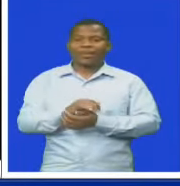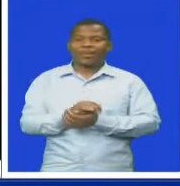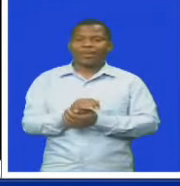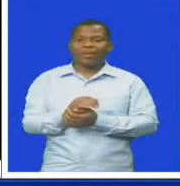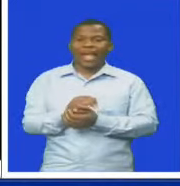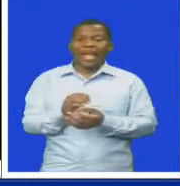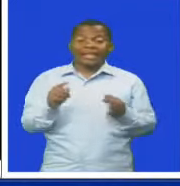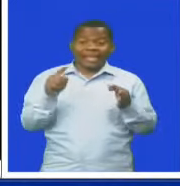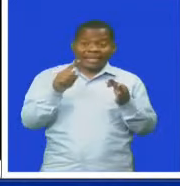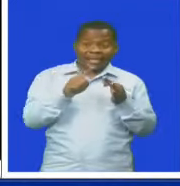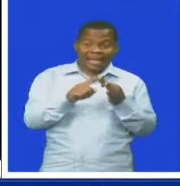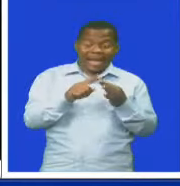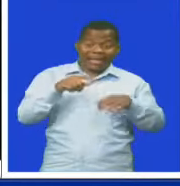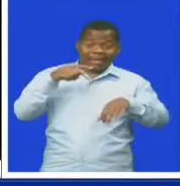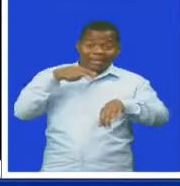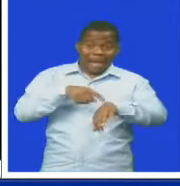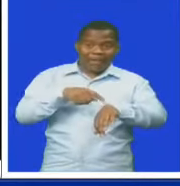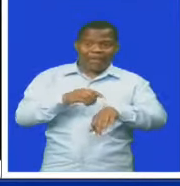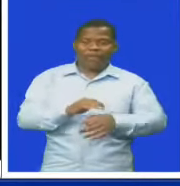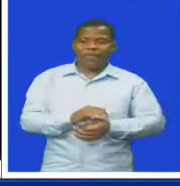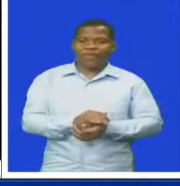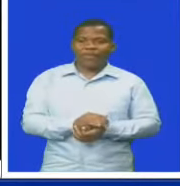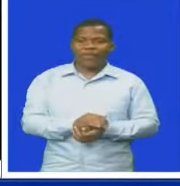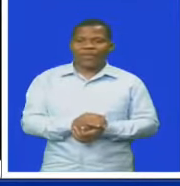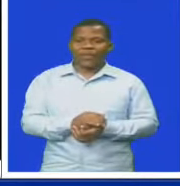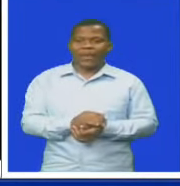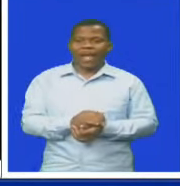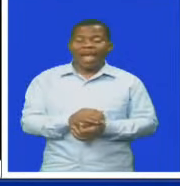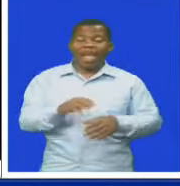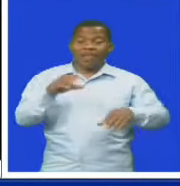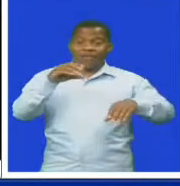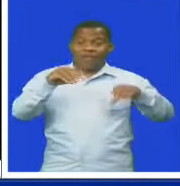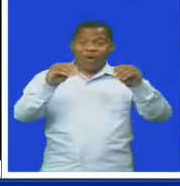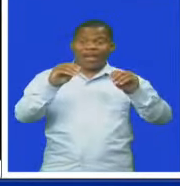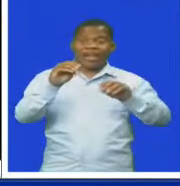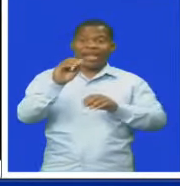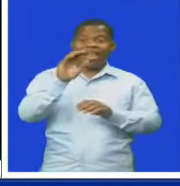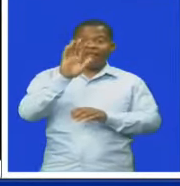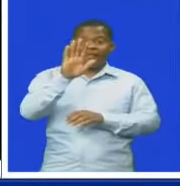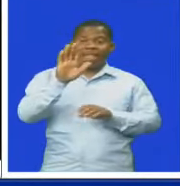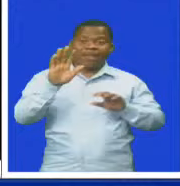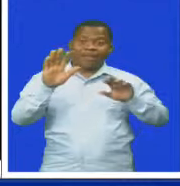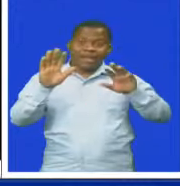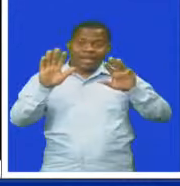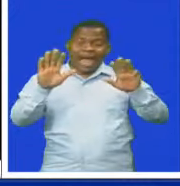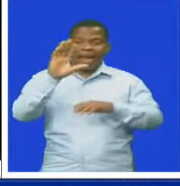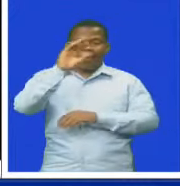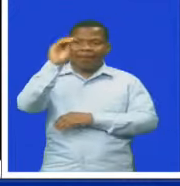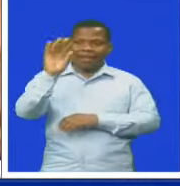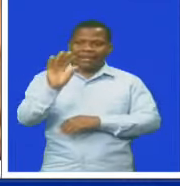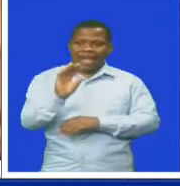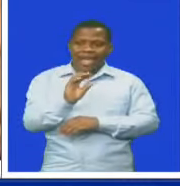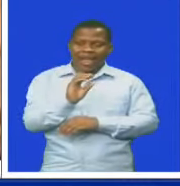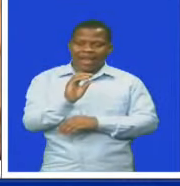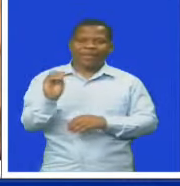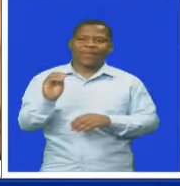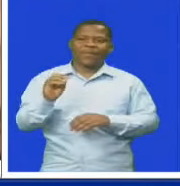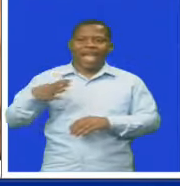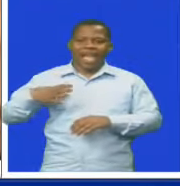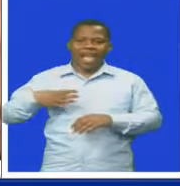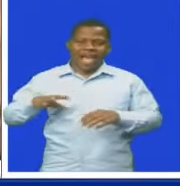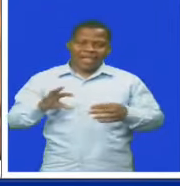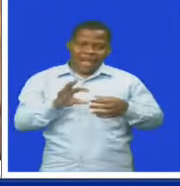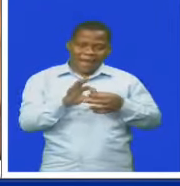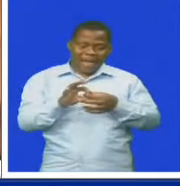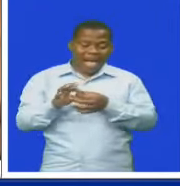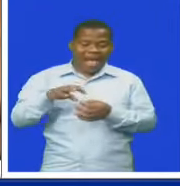lo mengameli uphumelele ngemavoti langamashumi lasihlanu nemfica ekhulwini 59% lapho bekagcuthelene khona newephathi lephikisako selo